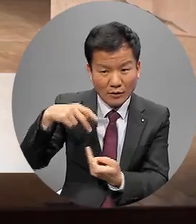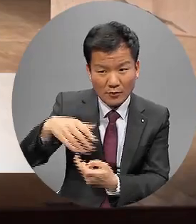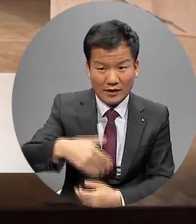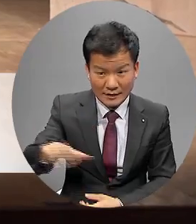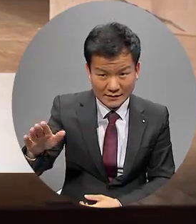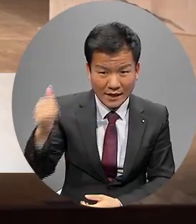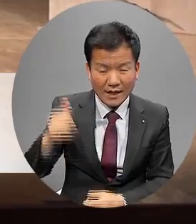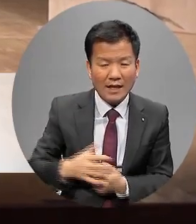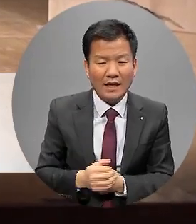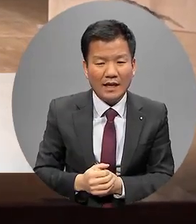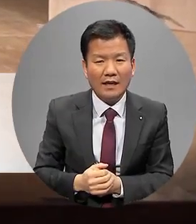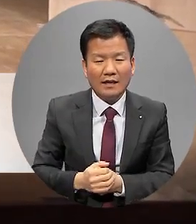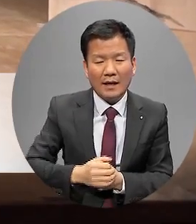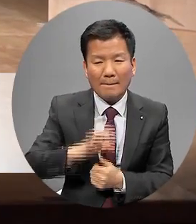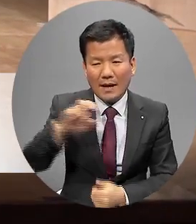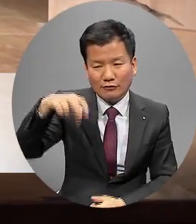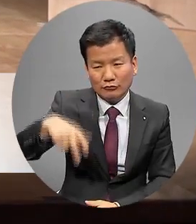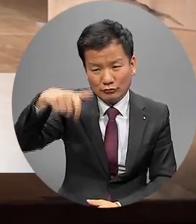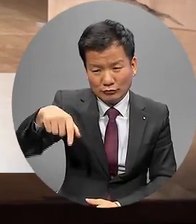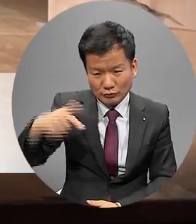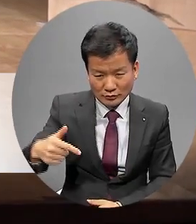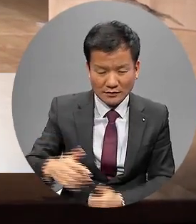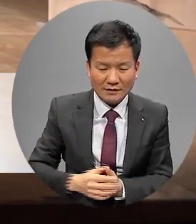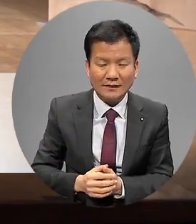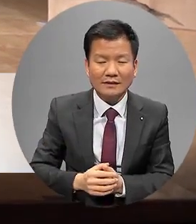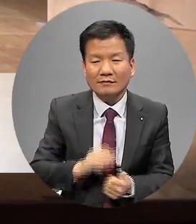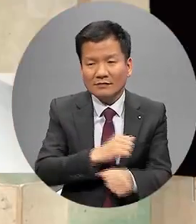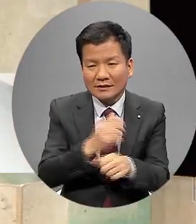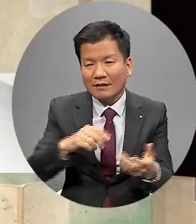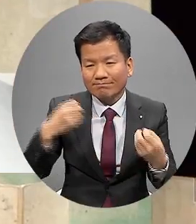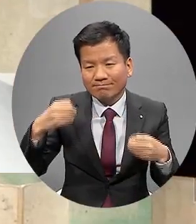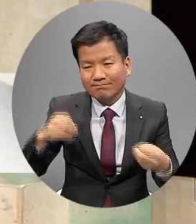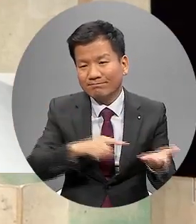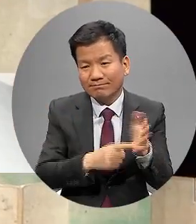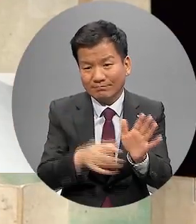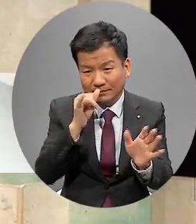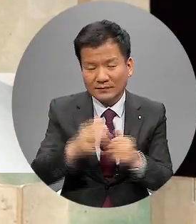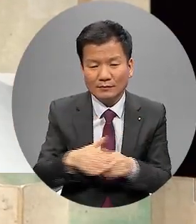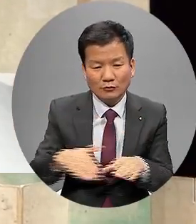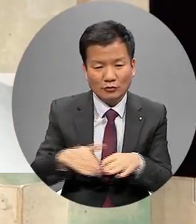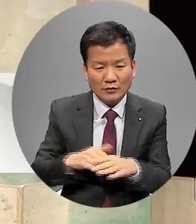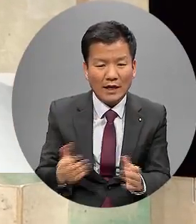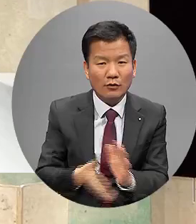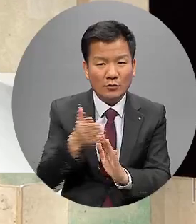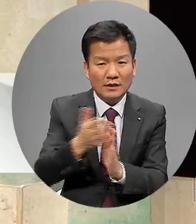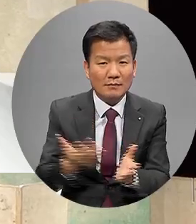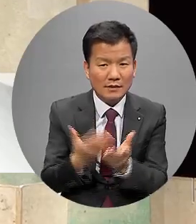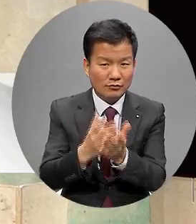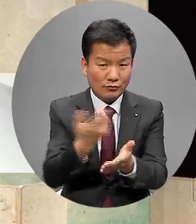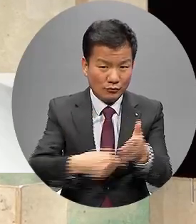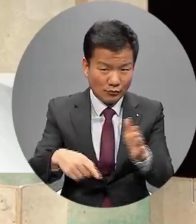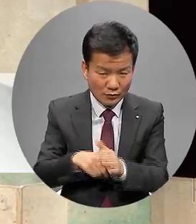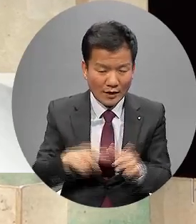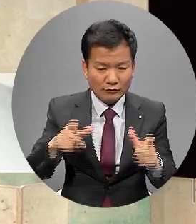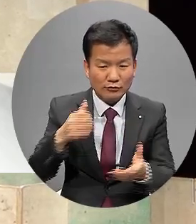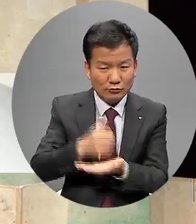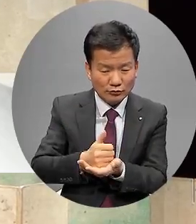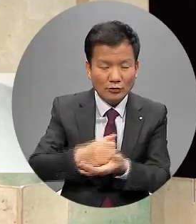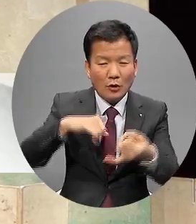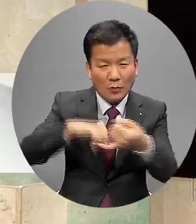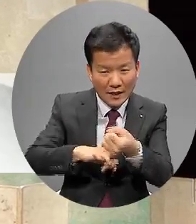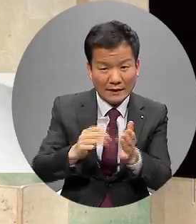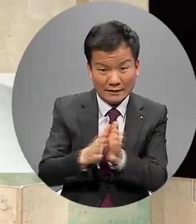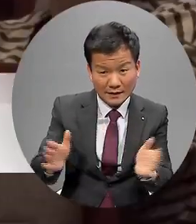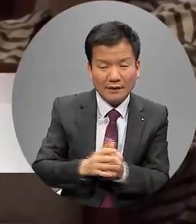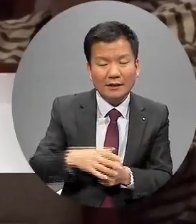가자 파수의 속살 등이 무대에 오릅니다 천군이 문화도시로 발돋음하기 위해 군수공약 사업으로